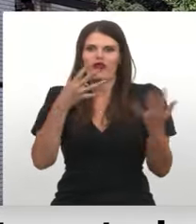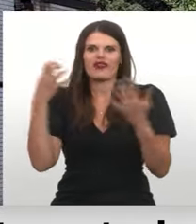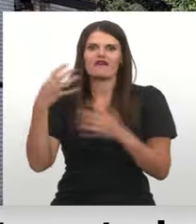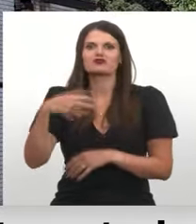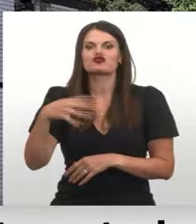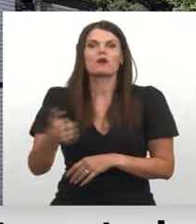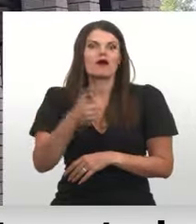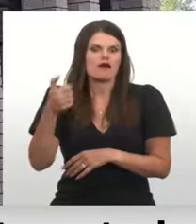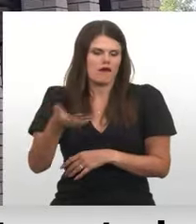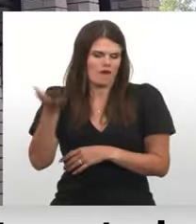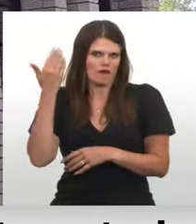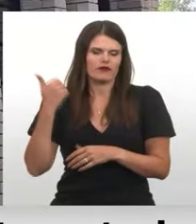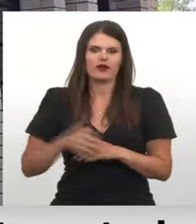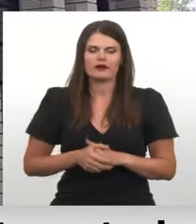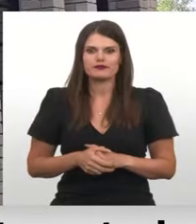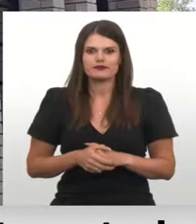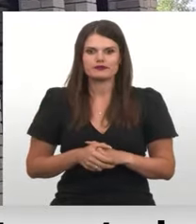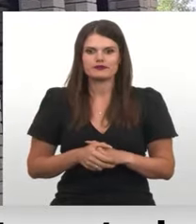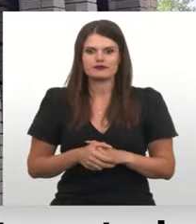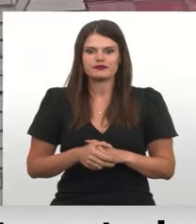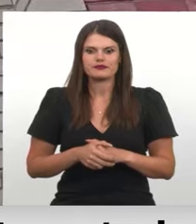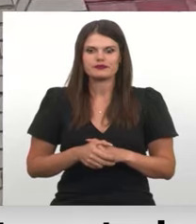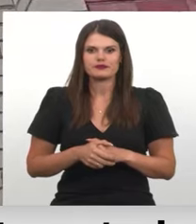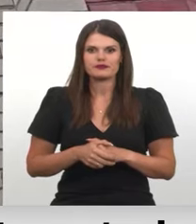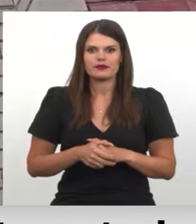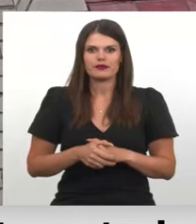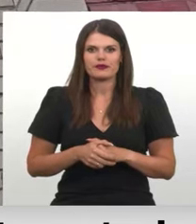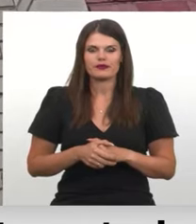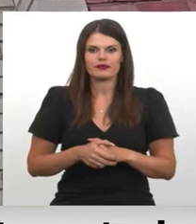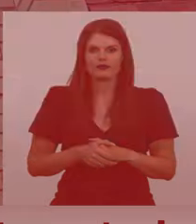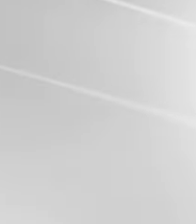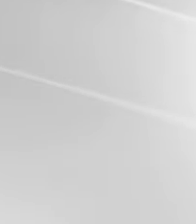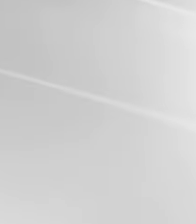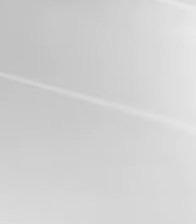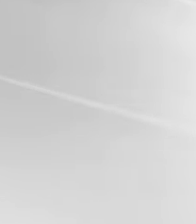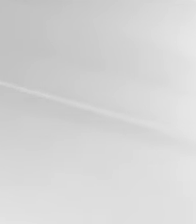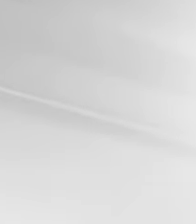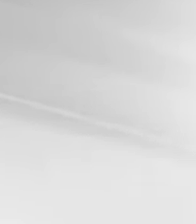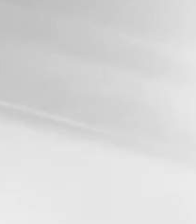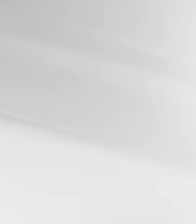1940. Gadā. Ilze Daukantes-Terģe, Igors Štolts, Zemgales reģionālā televīzija.